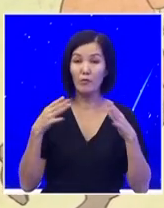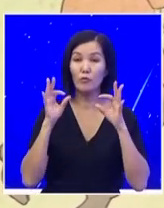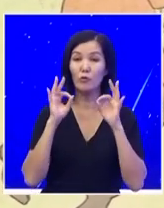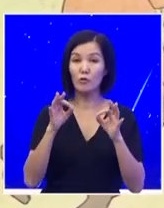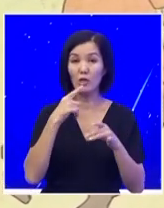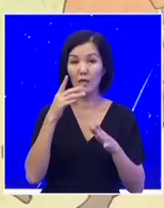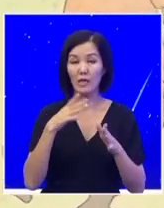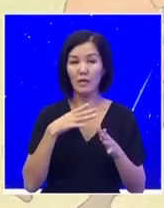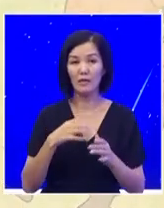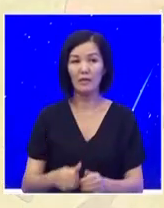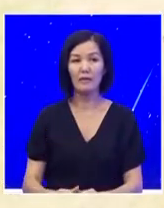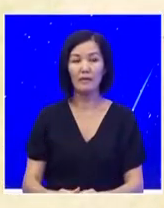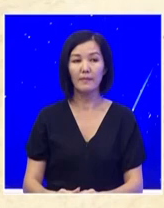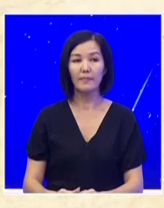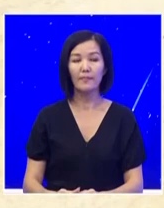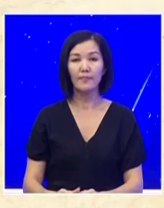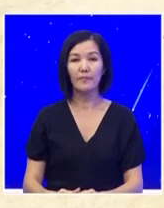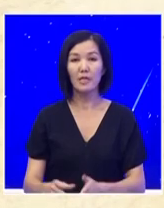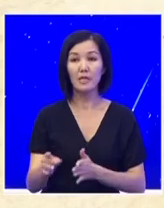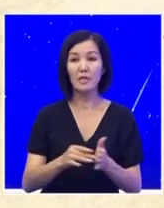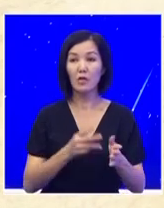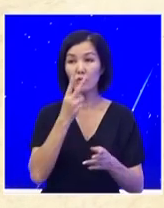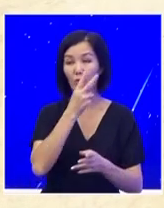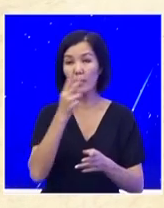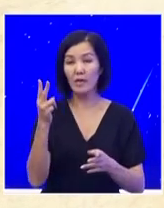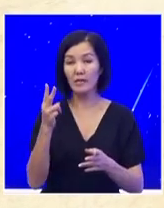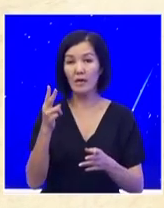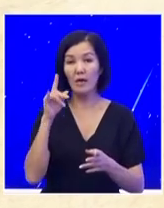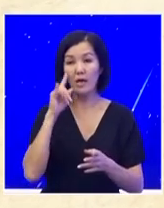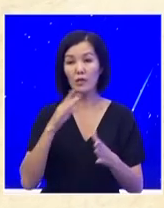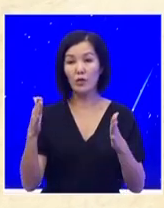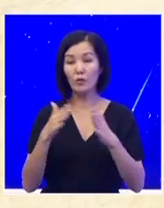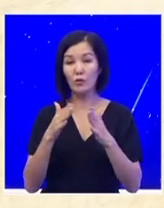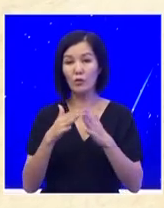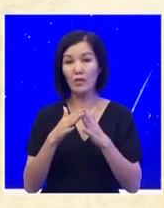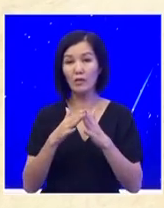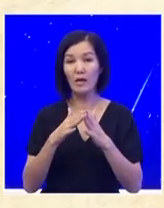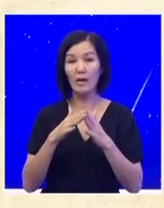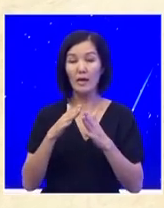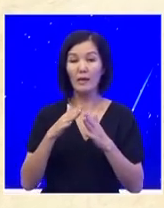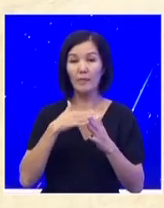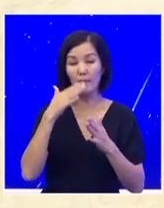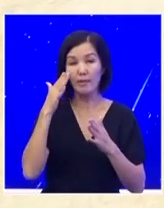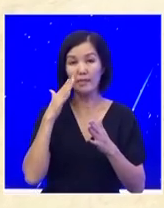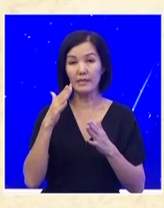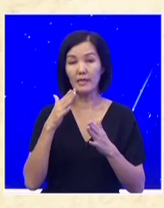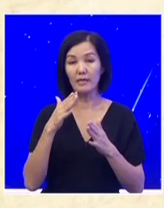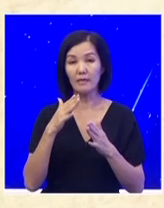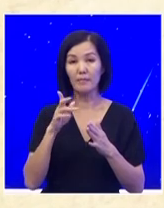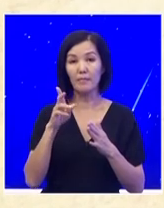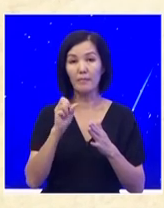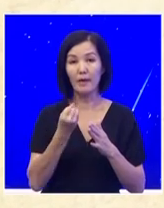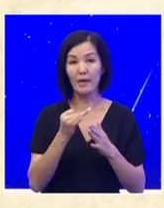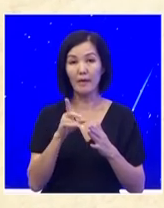екенін айтады. Бала жалт қараса, қонақ үйдің түсінде аға Сұлтан Құнанбай, оның тоқал шешесінен туған несі Майбасар